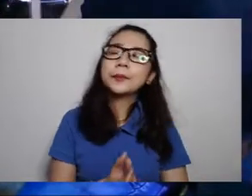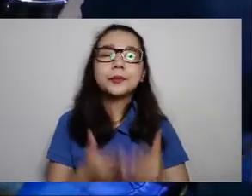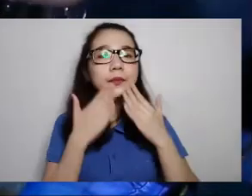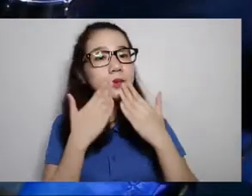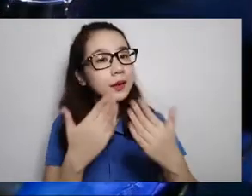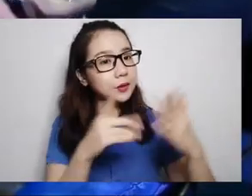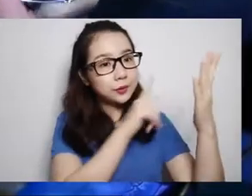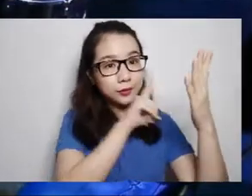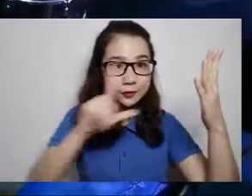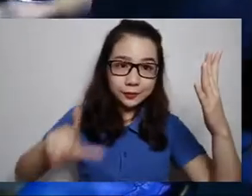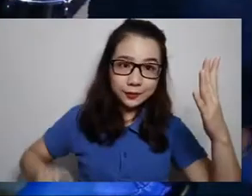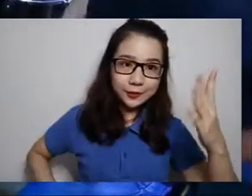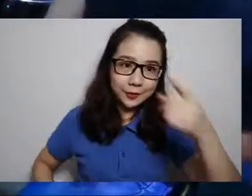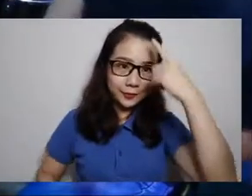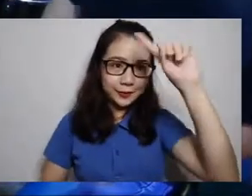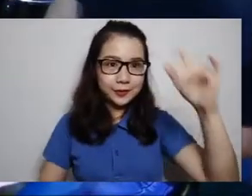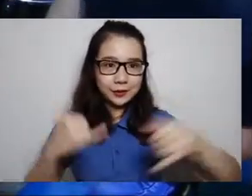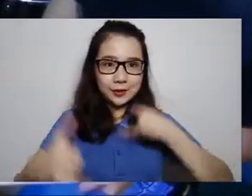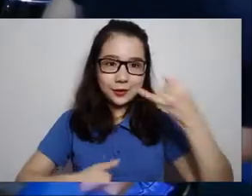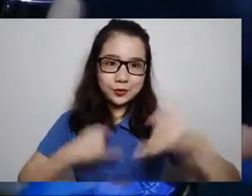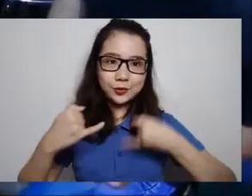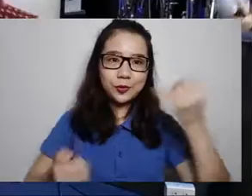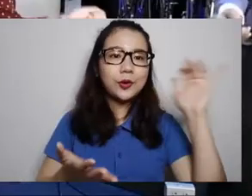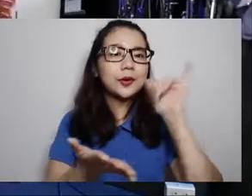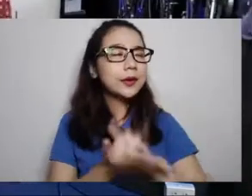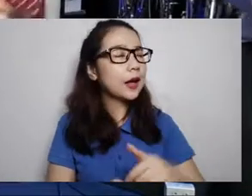for the joy that you give us.